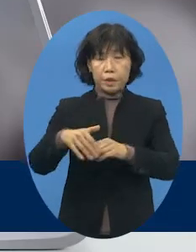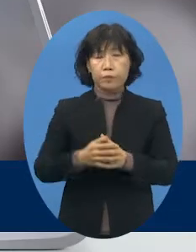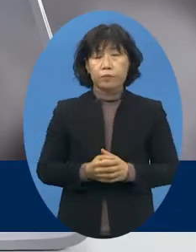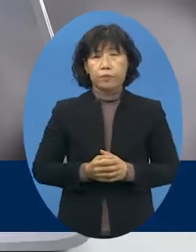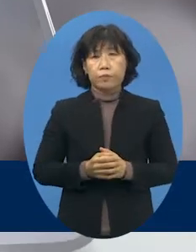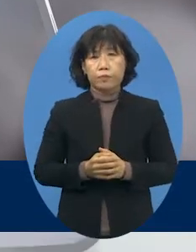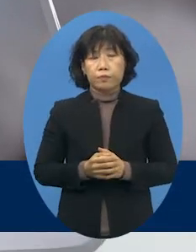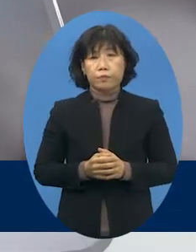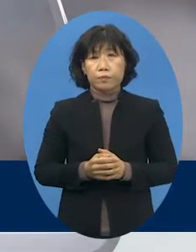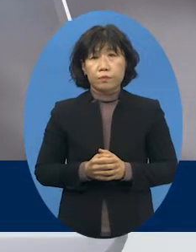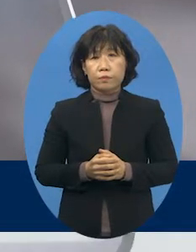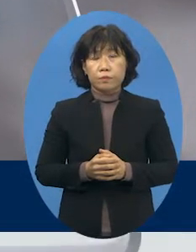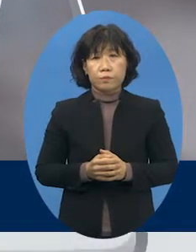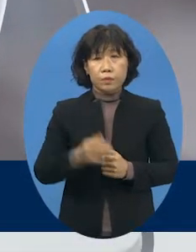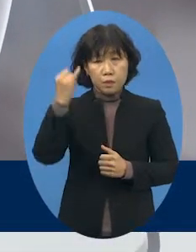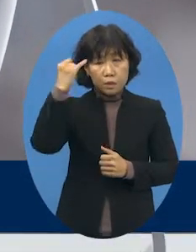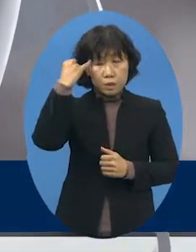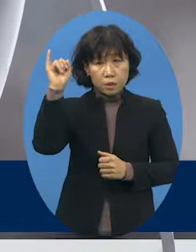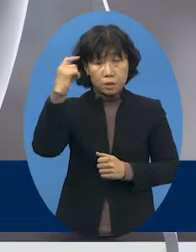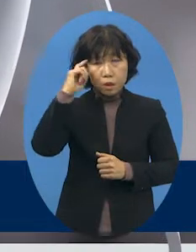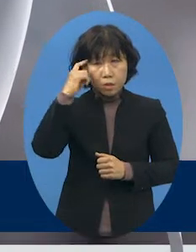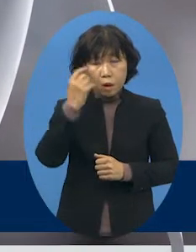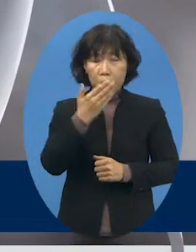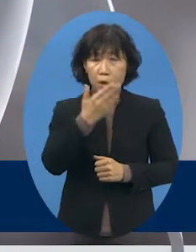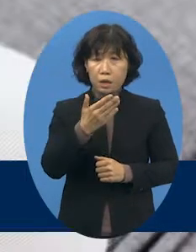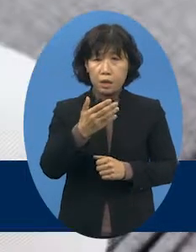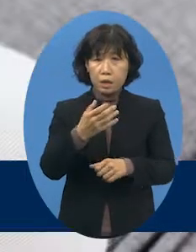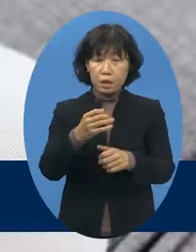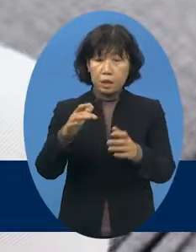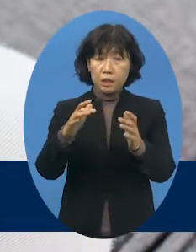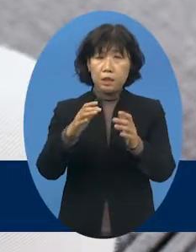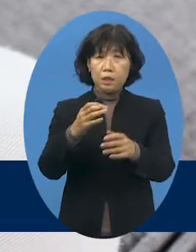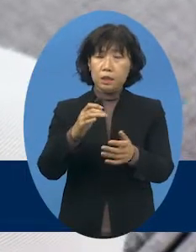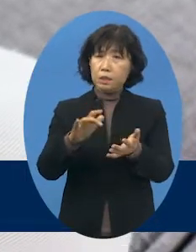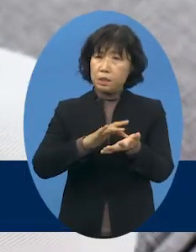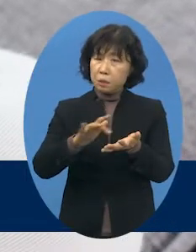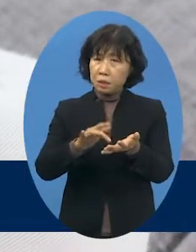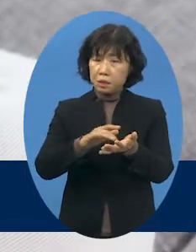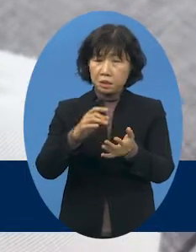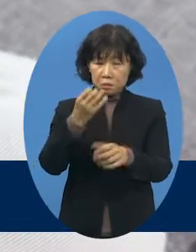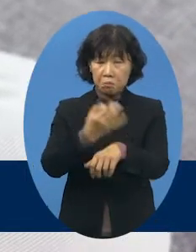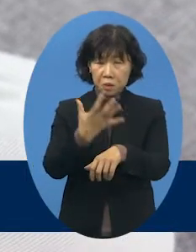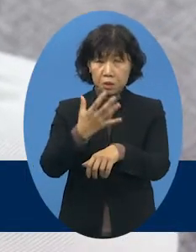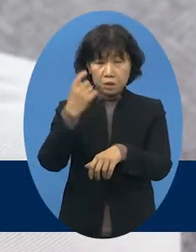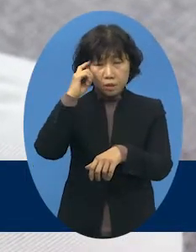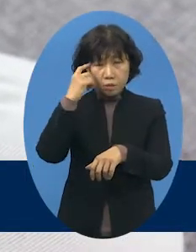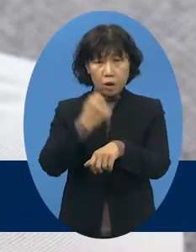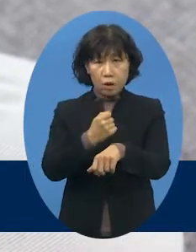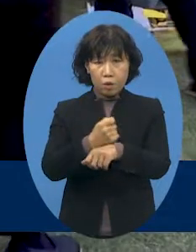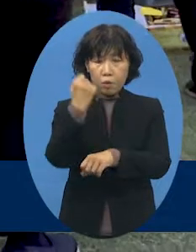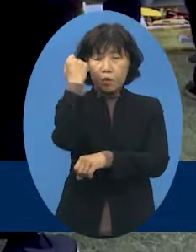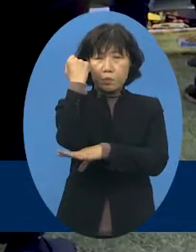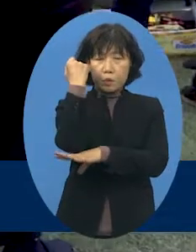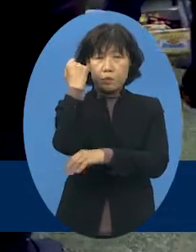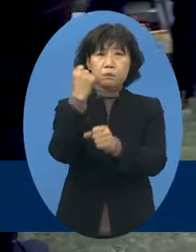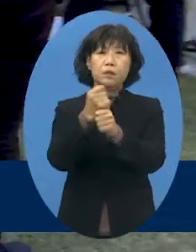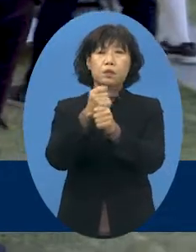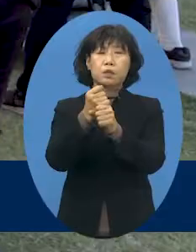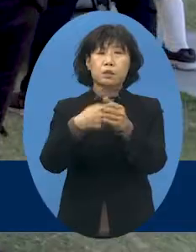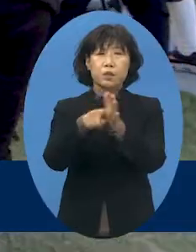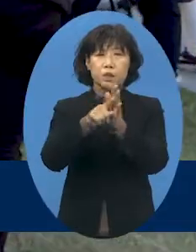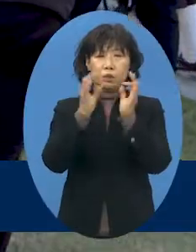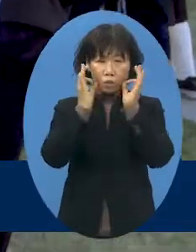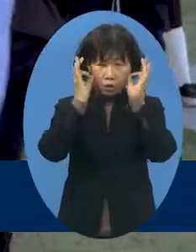계획입니다 군은 창의적 사고가 가능한 스마트한 교육환경을 조정해 미래인재 양성을 위한 토대를 만드는 데